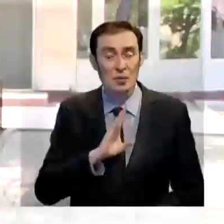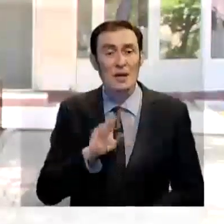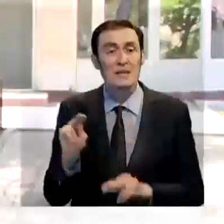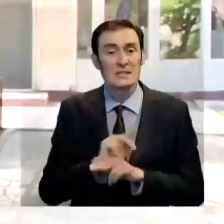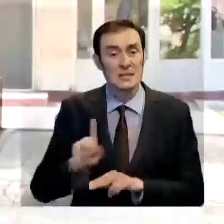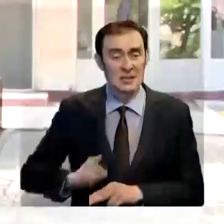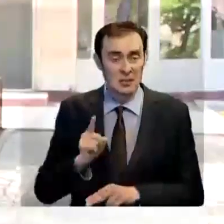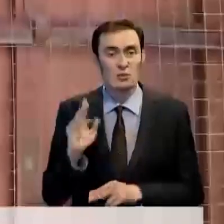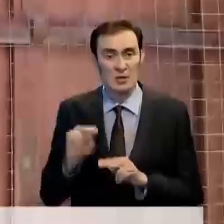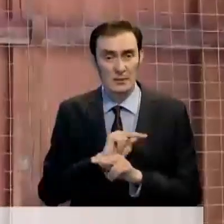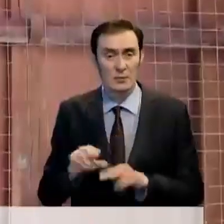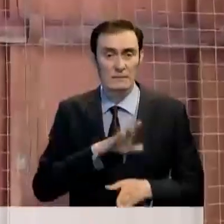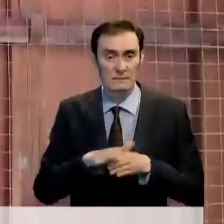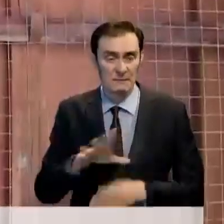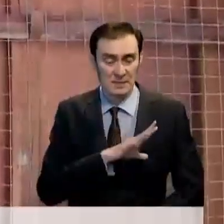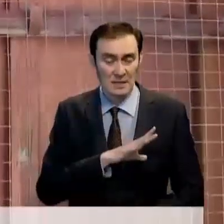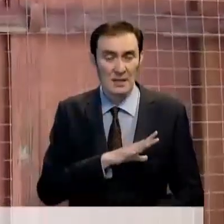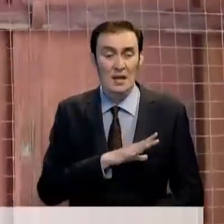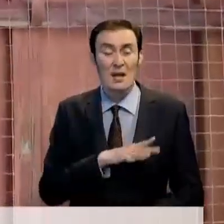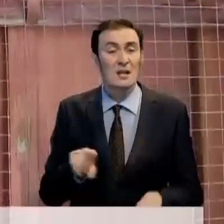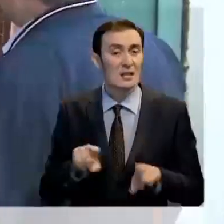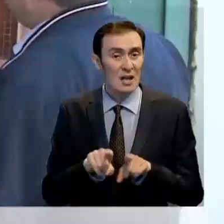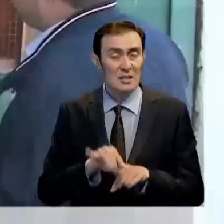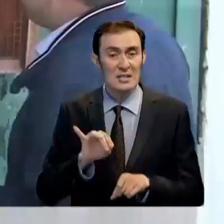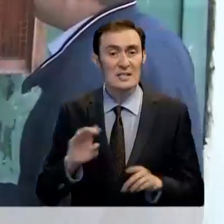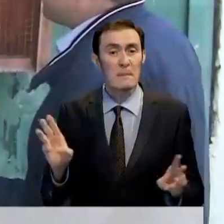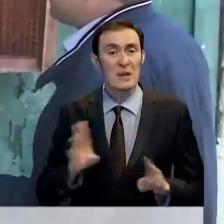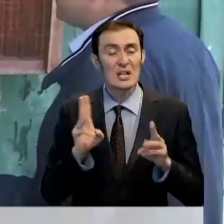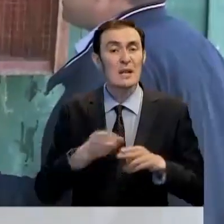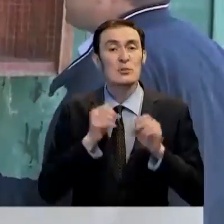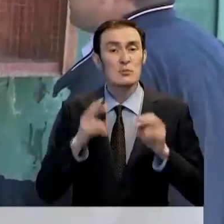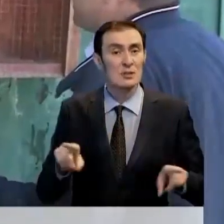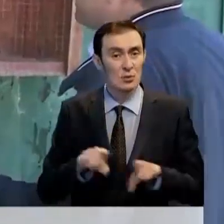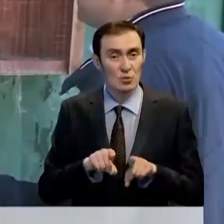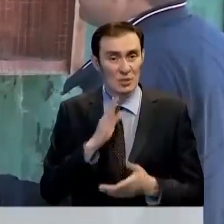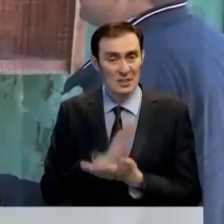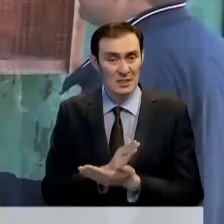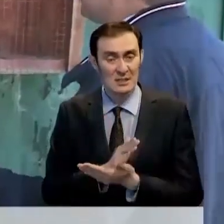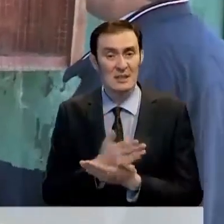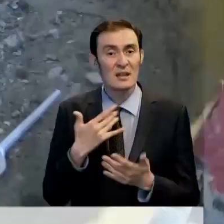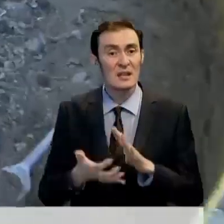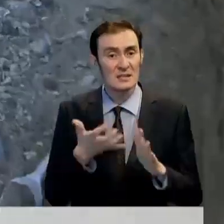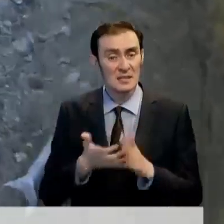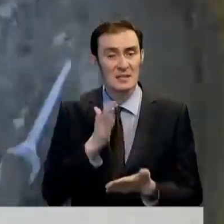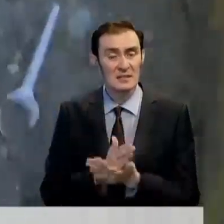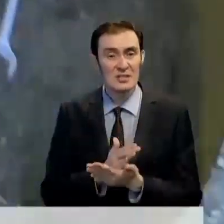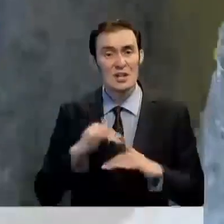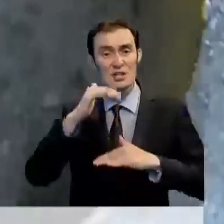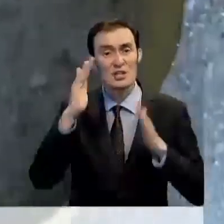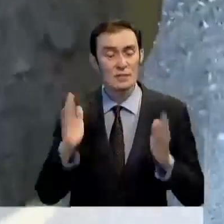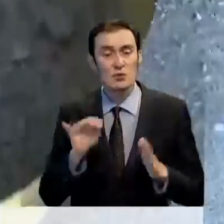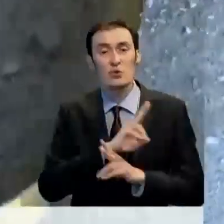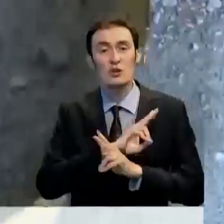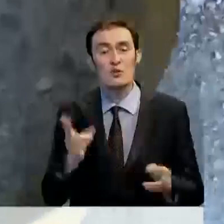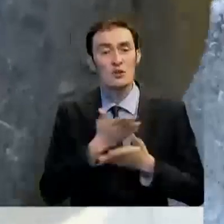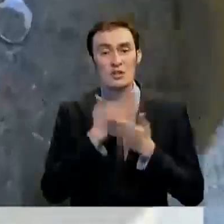уже решил проблему. Кстати, не все тут в порядке и с пожарной безопасностью. На территории школы несколько специальных щитов, но ни один